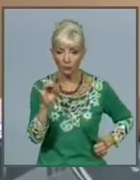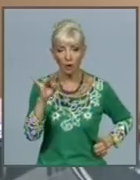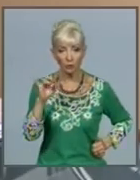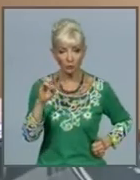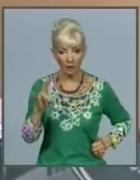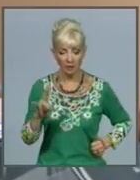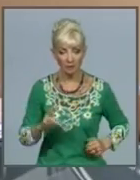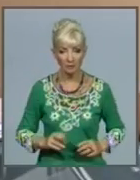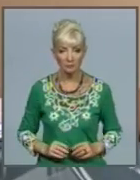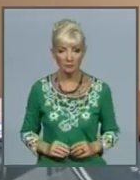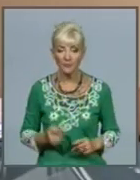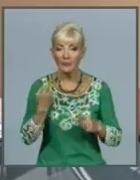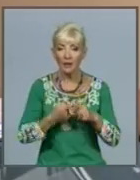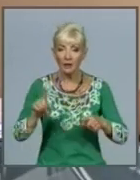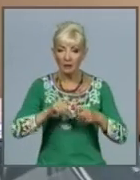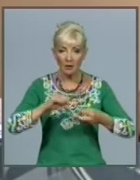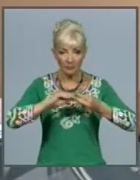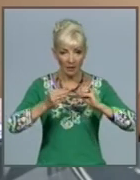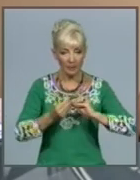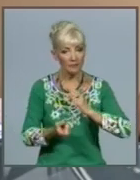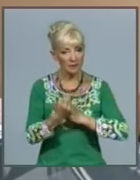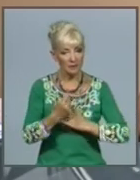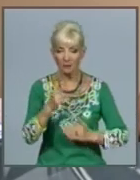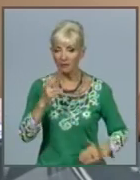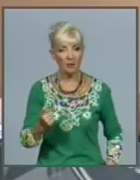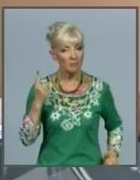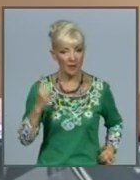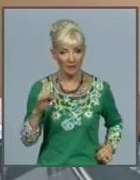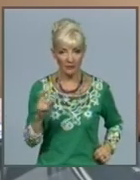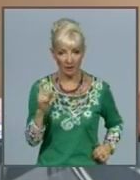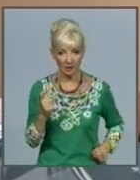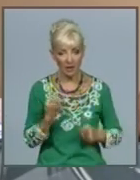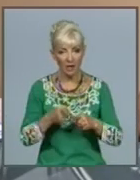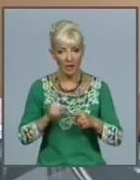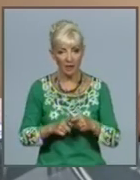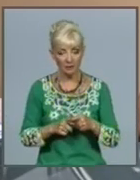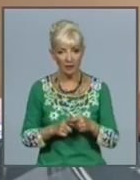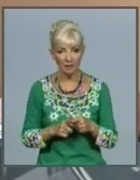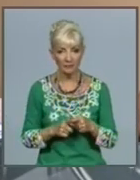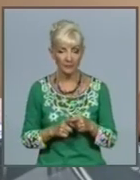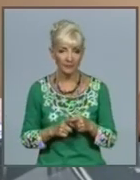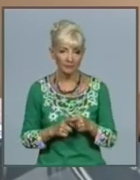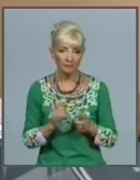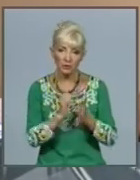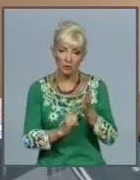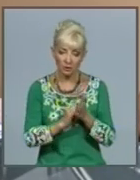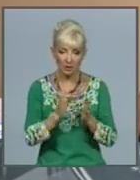Ця проблема виникла не вперше. Це пов'язано з державним фінансуванням.